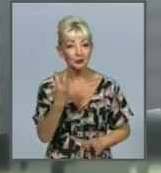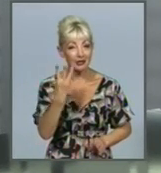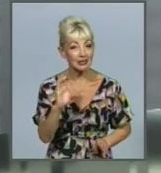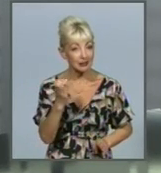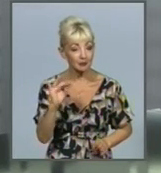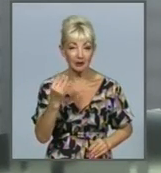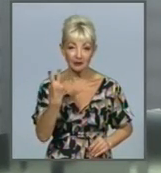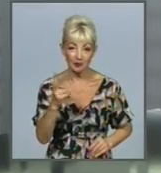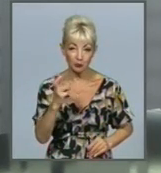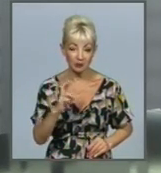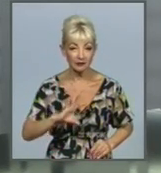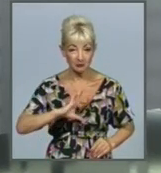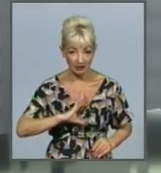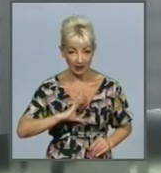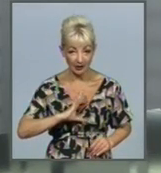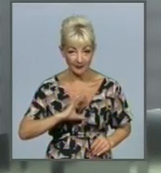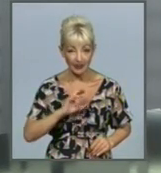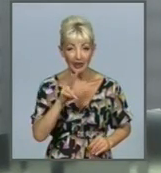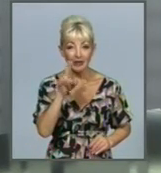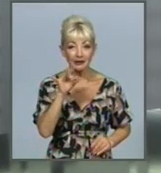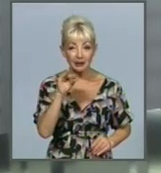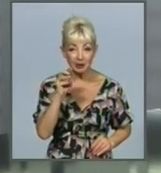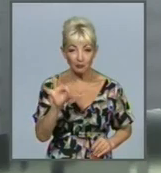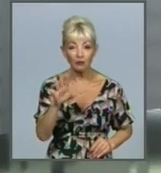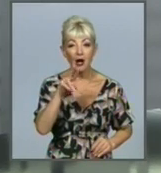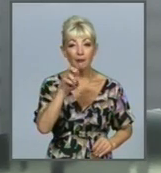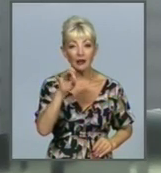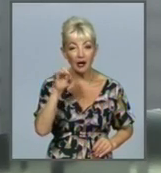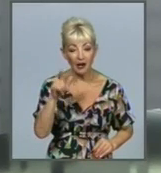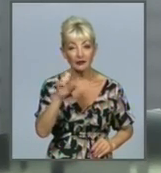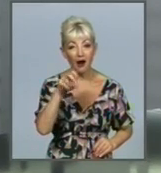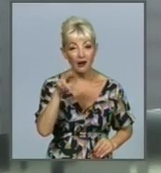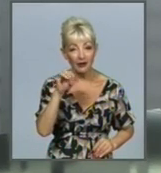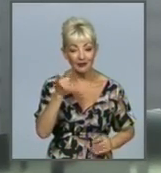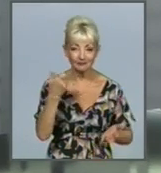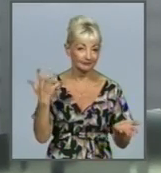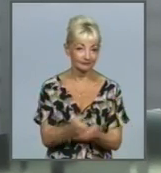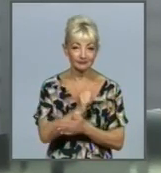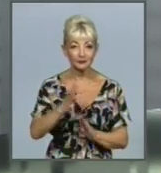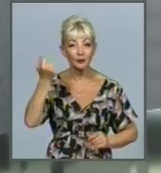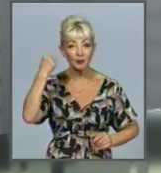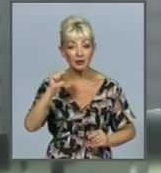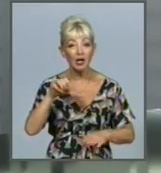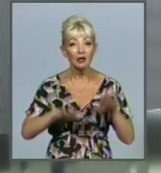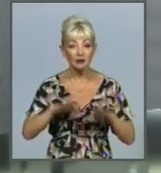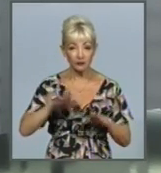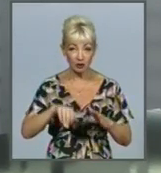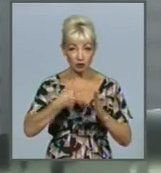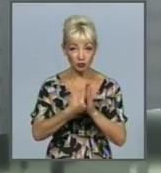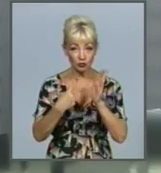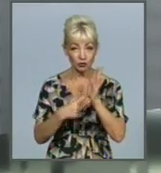и две бронзовые медали. Камиль Керимов, Денис Бараган и Мохаммед Алиев остановились в шаге от победы в весовых категориях